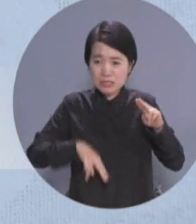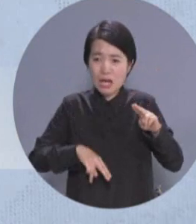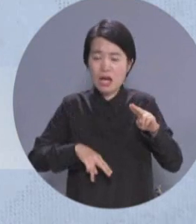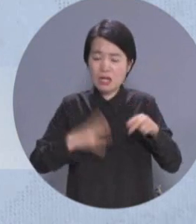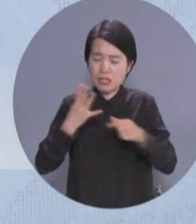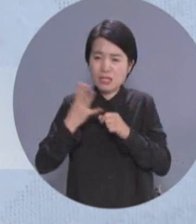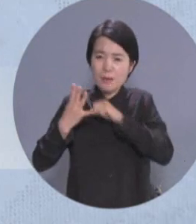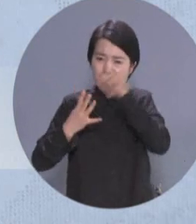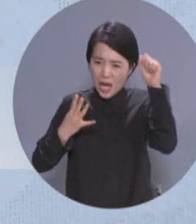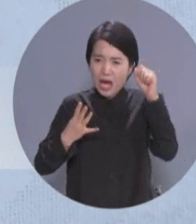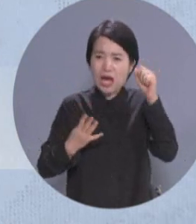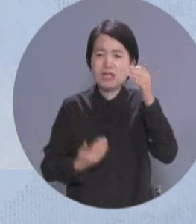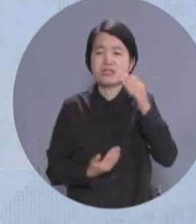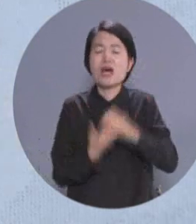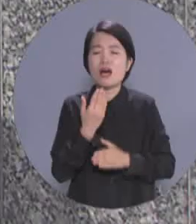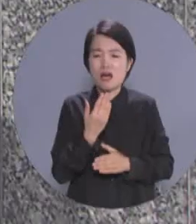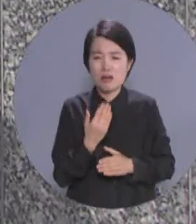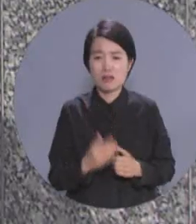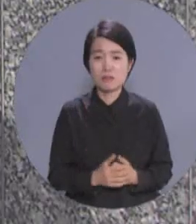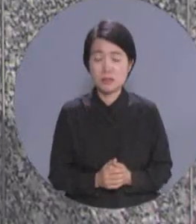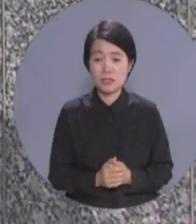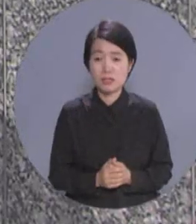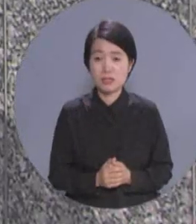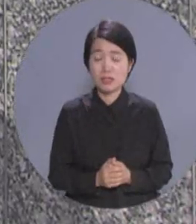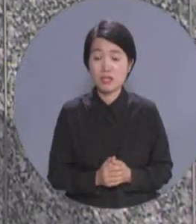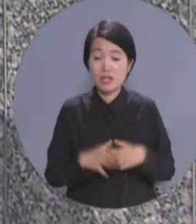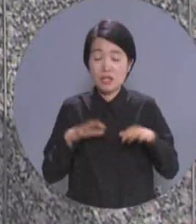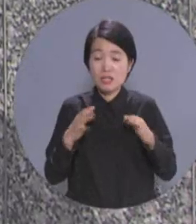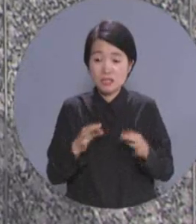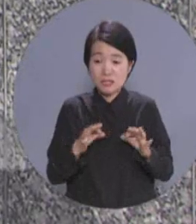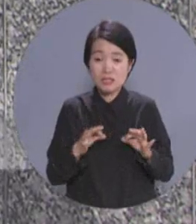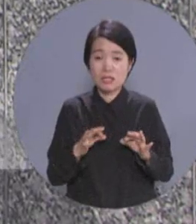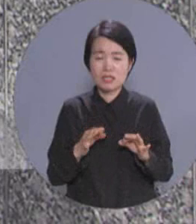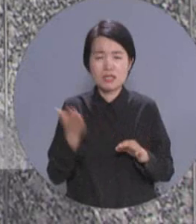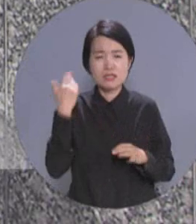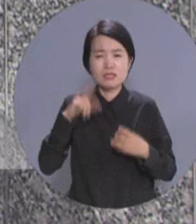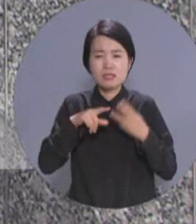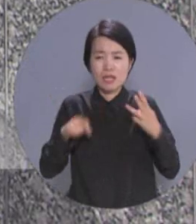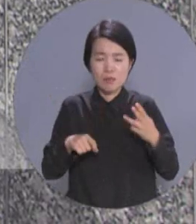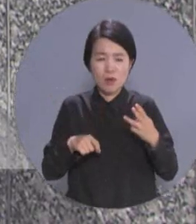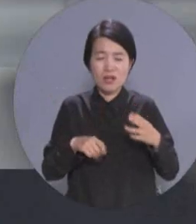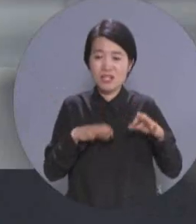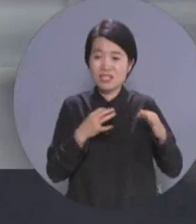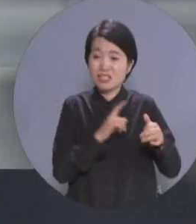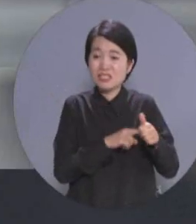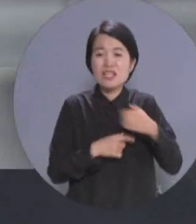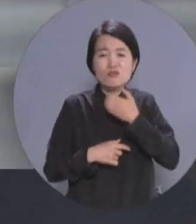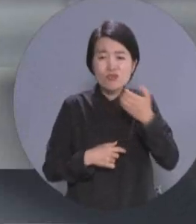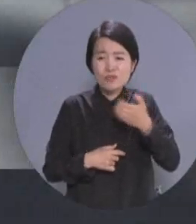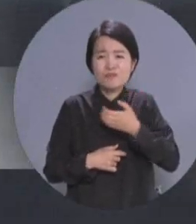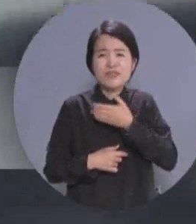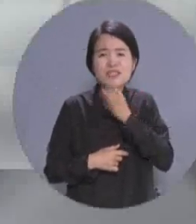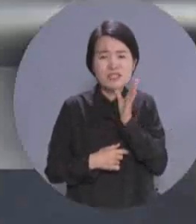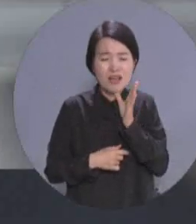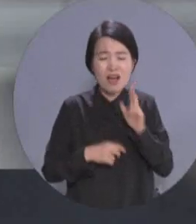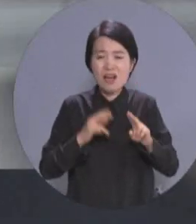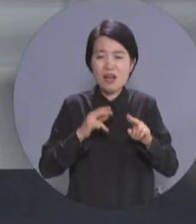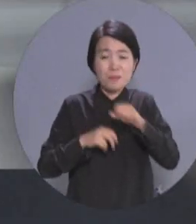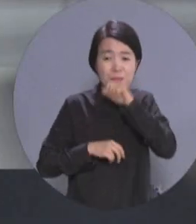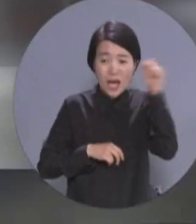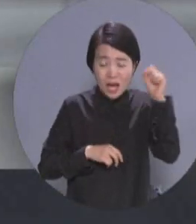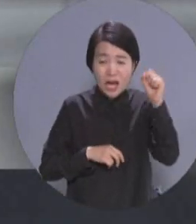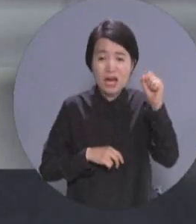이어가는 경우가 발생하고 있습니다 특히이 고에서는 지난 3월 전 김모 이사장이 92세 고령으로